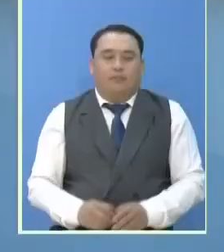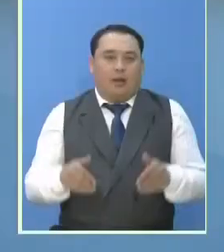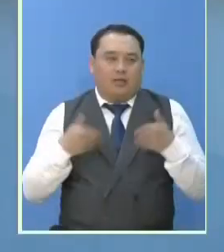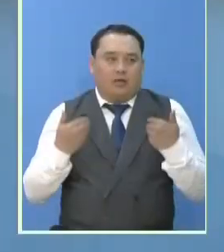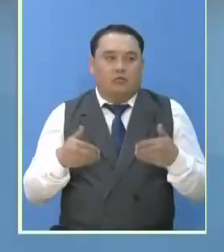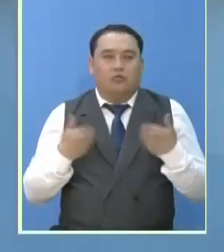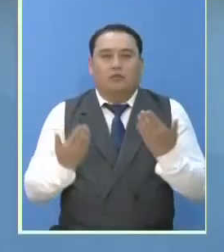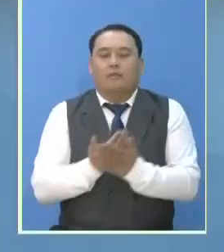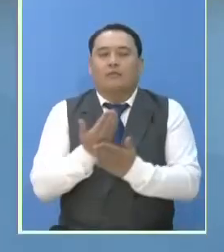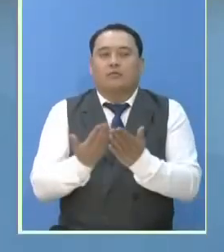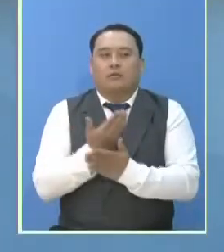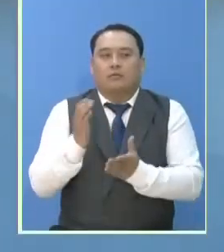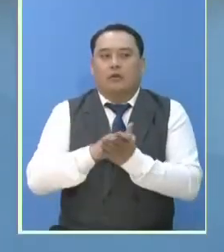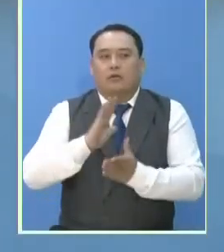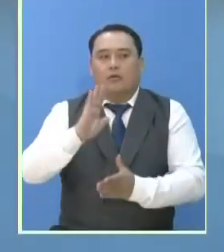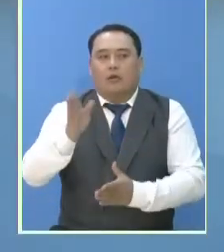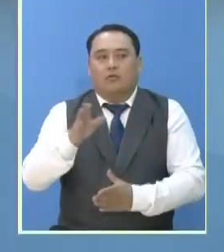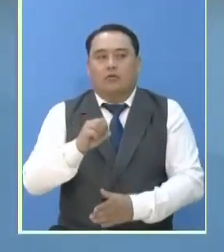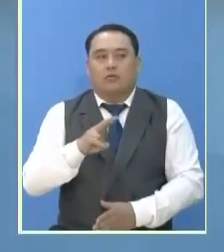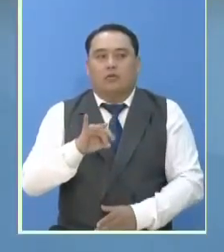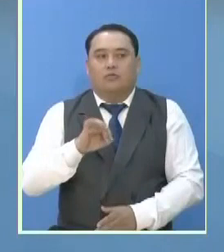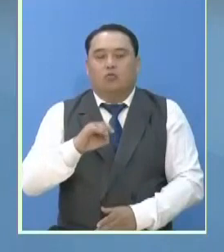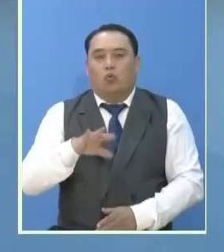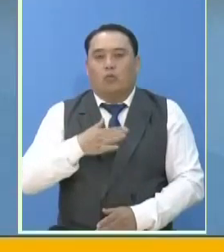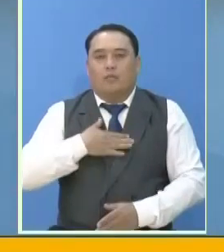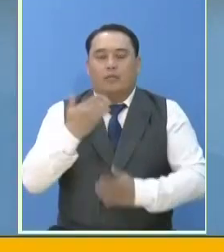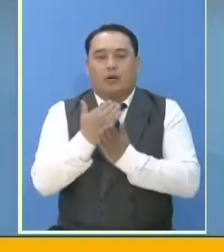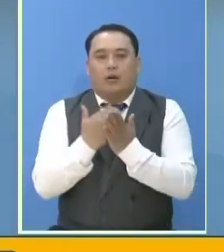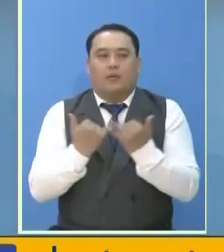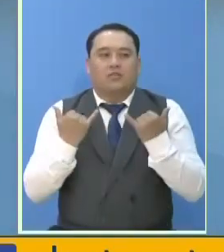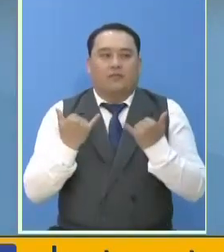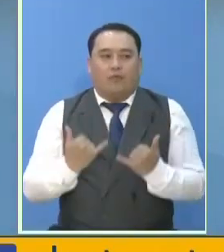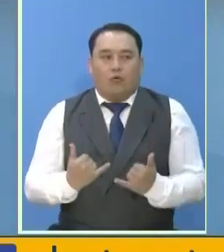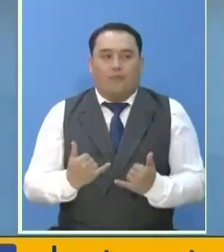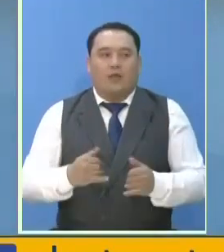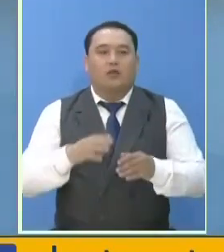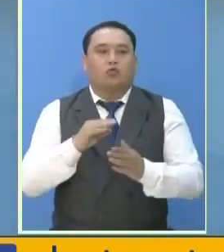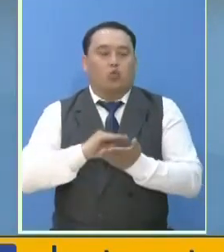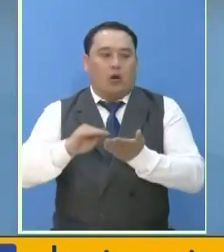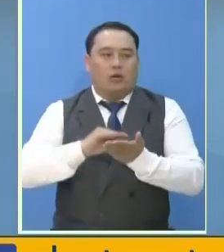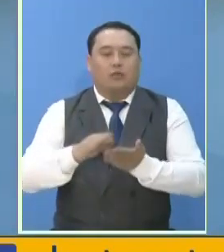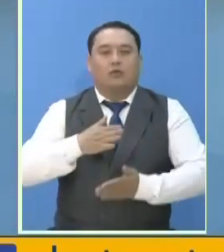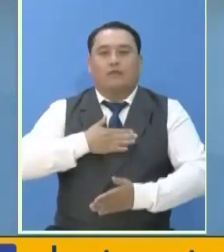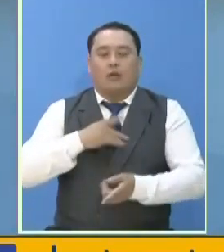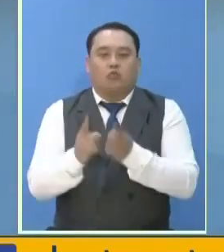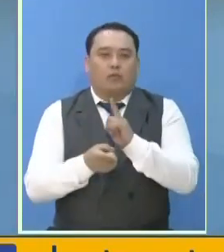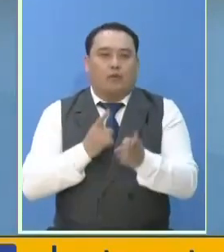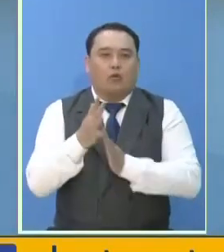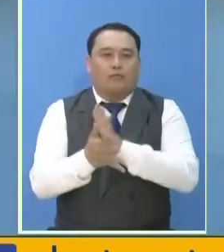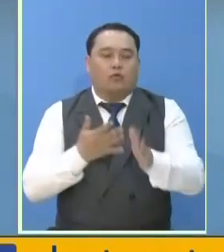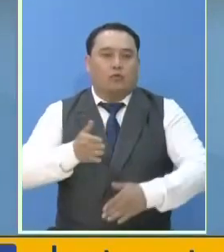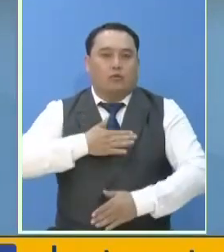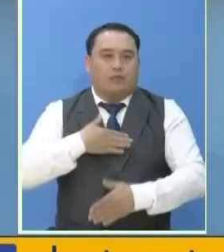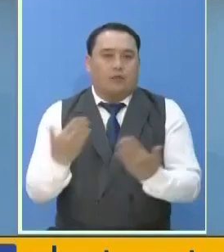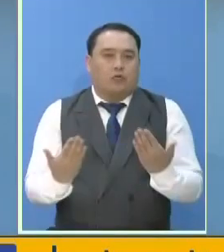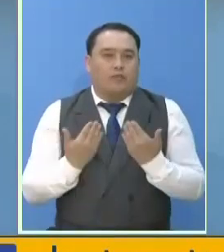Здравствуйте, уважаемые телезрители. В прямом эфире телеканала ЖТСУ. Вы смотрите программу. Сегодня в студии журналист Антон Хатиновский. И сурдоперевод для вас